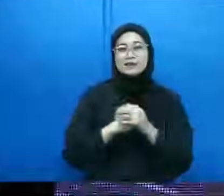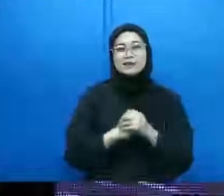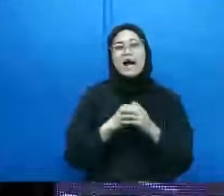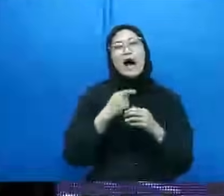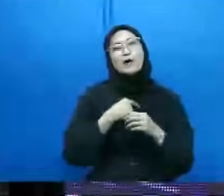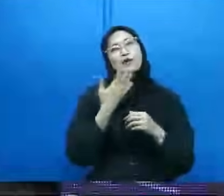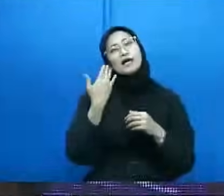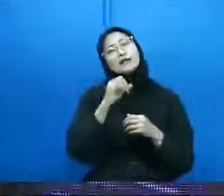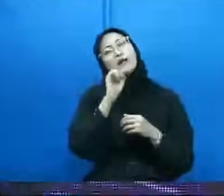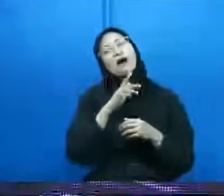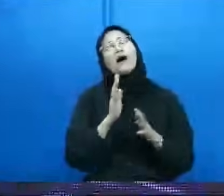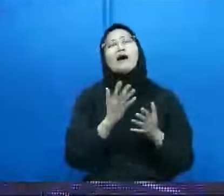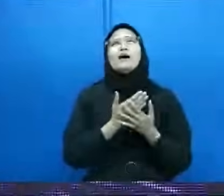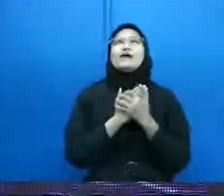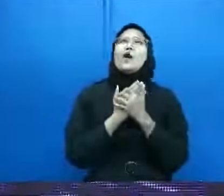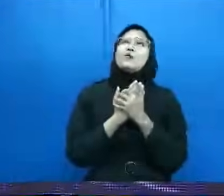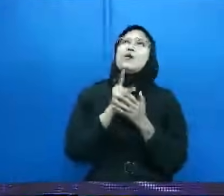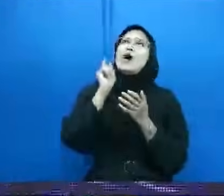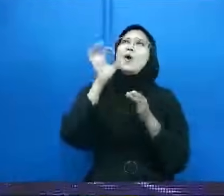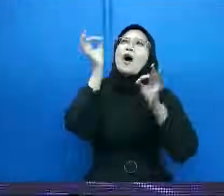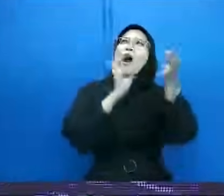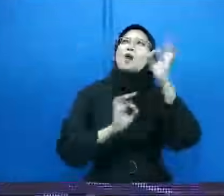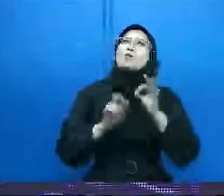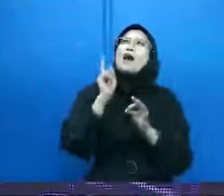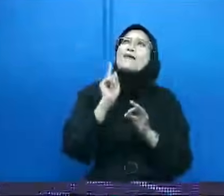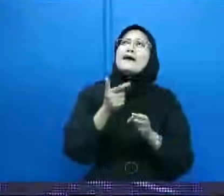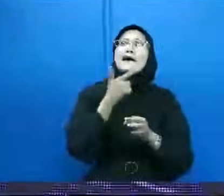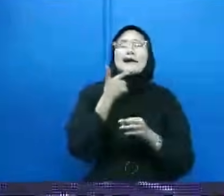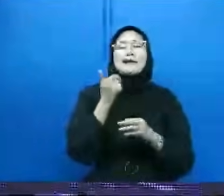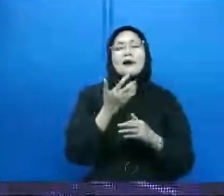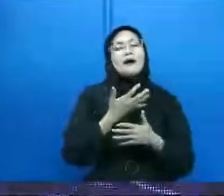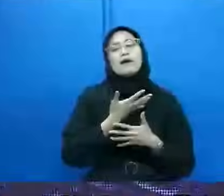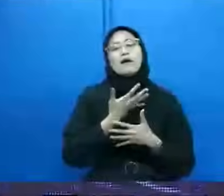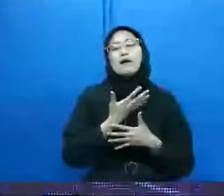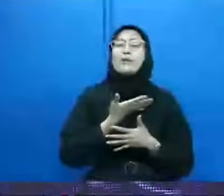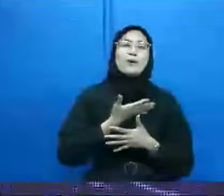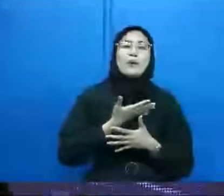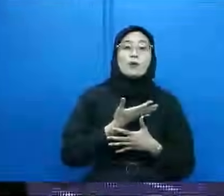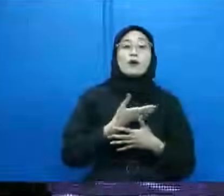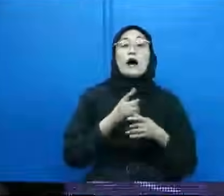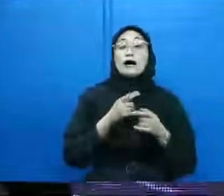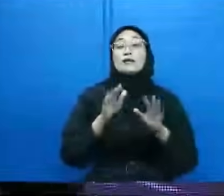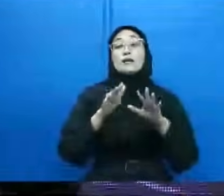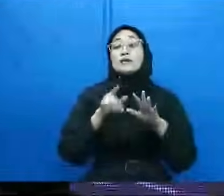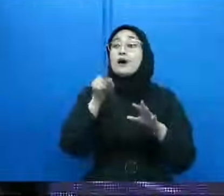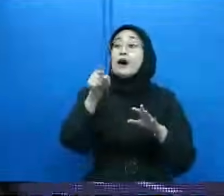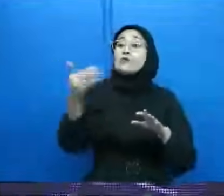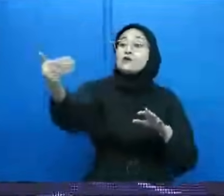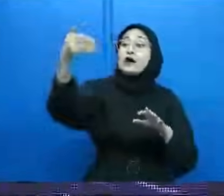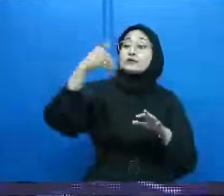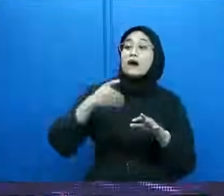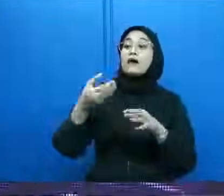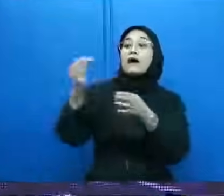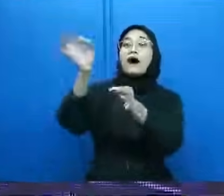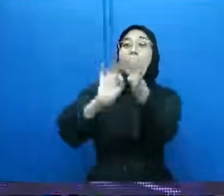enak rasanya. Tiba-tiba kamu datang bawa anggur. Dia ada bagian yang tak perlu kita cari